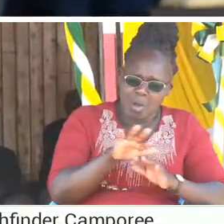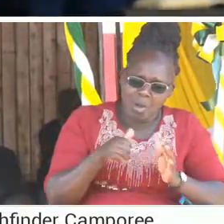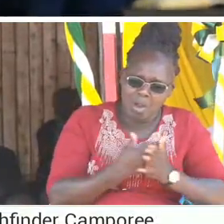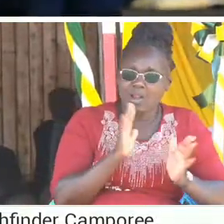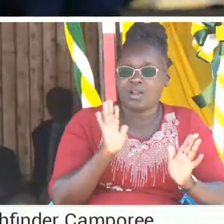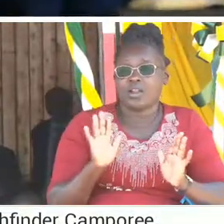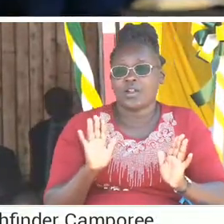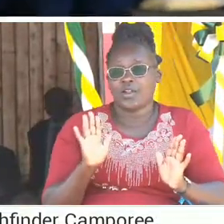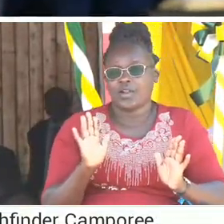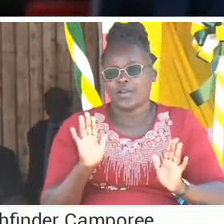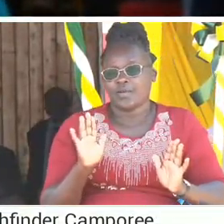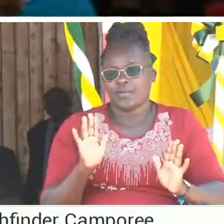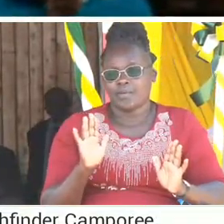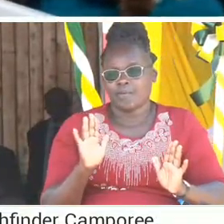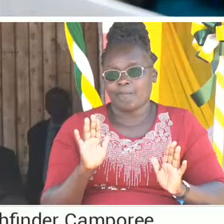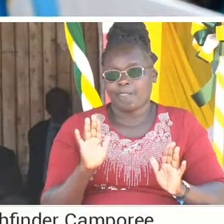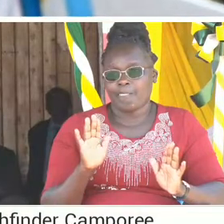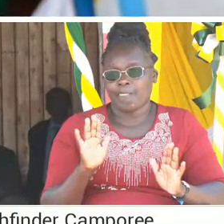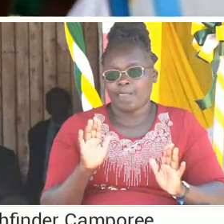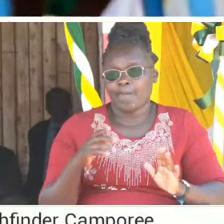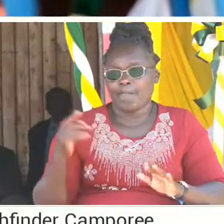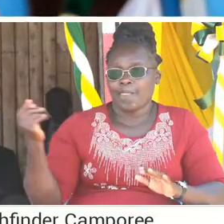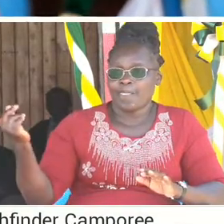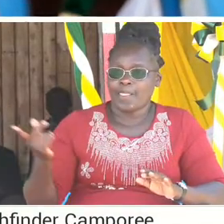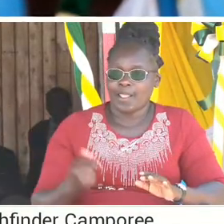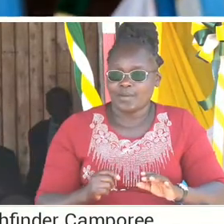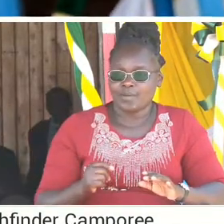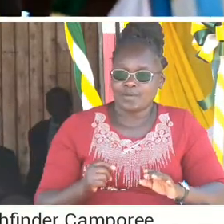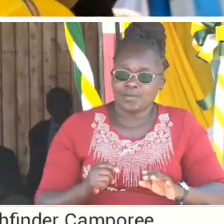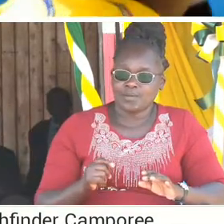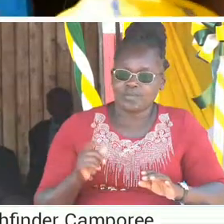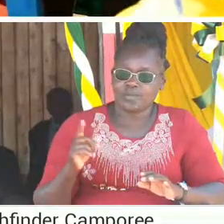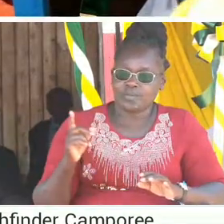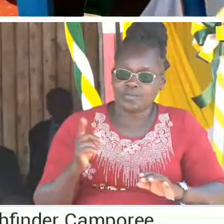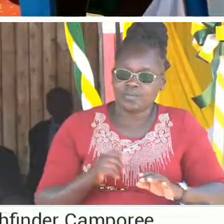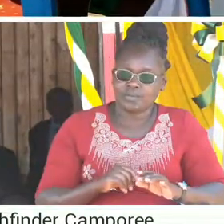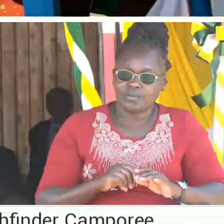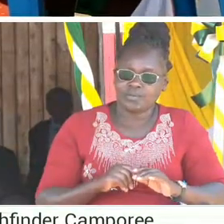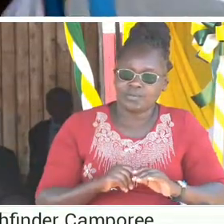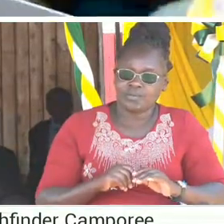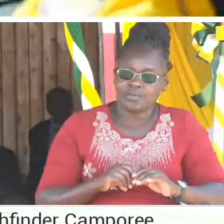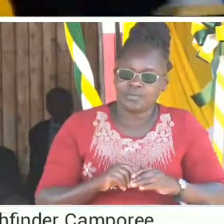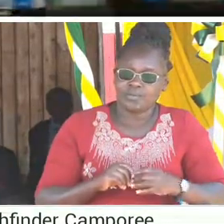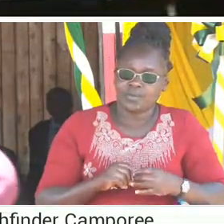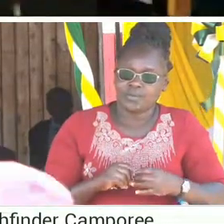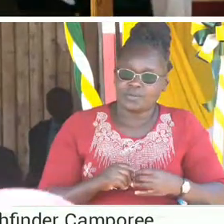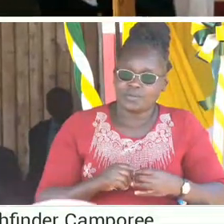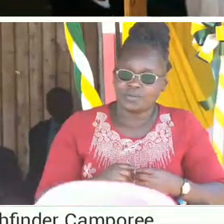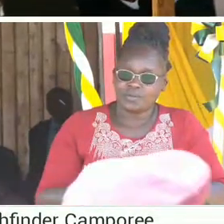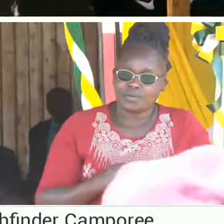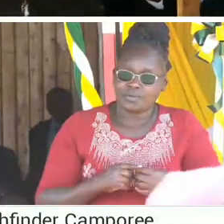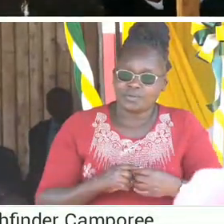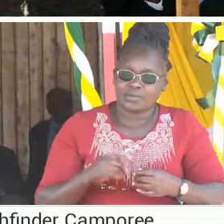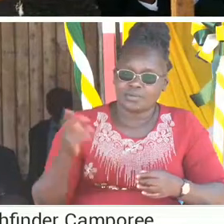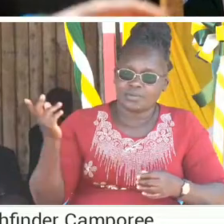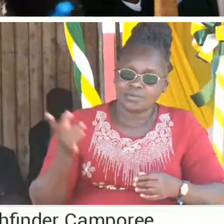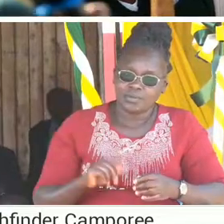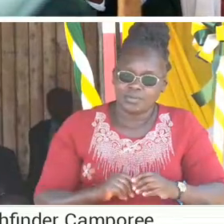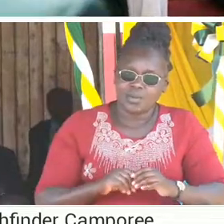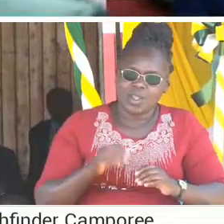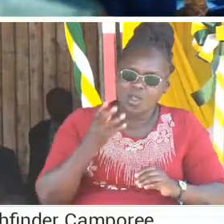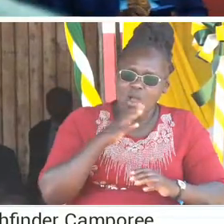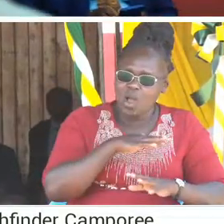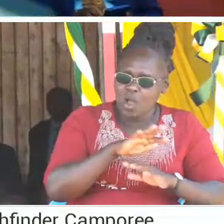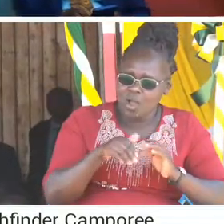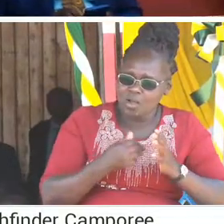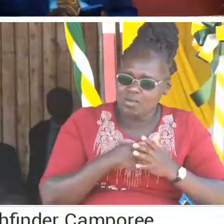Kila ukiajiriwa mshahara unachelewa. Unaacha kazi unatafuta mahali pengine, unapigwa nusu mshahara. Unatafuta hapo unaenda pengine,